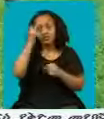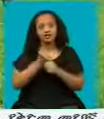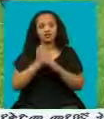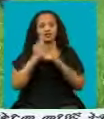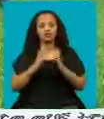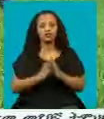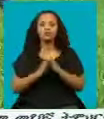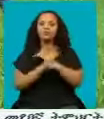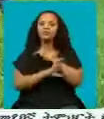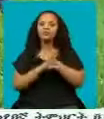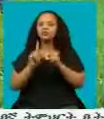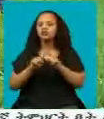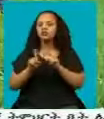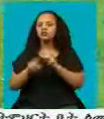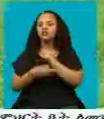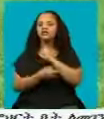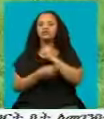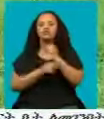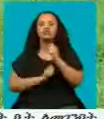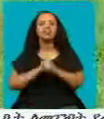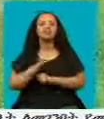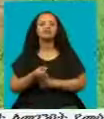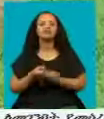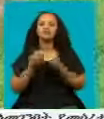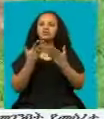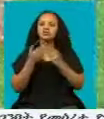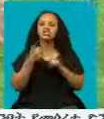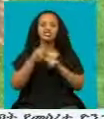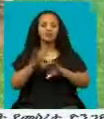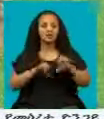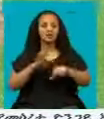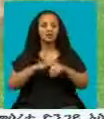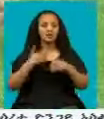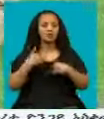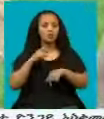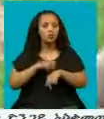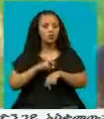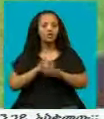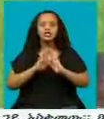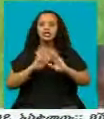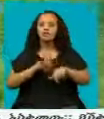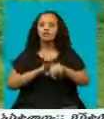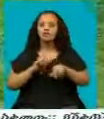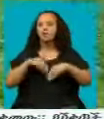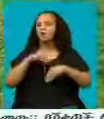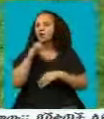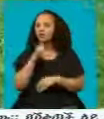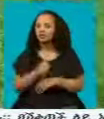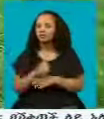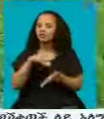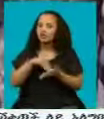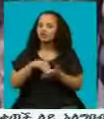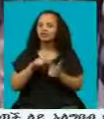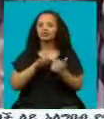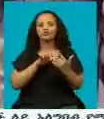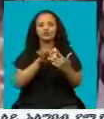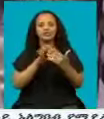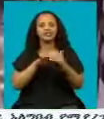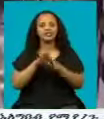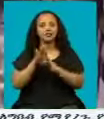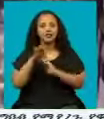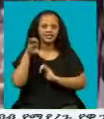ሰራተኞች ሀገር የተለያዩ ፈተናዎችን ለማለፍ ዘርፈ ብዙ ትግል በማድረግ ላይ ባለችበት ወቅት የሰላም ጥሪን ባለመቀበል ዳግም ወደ ጦርነት